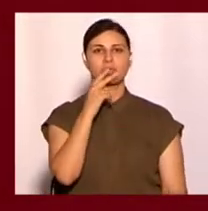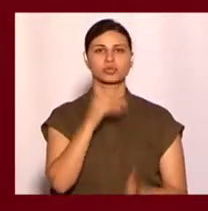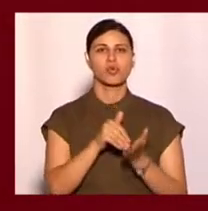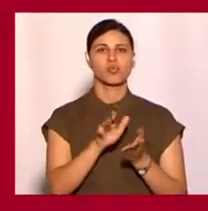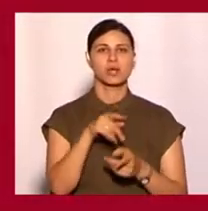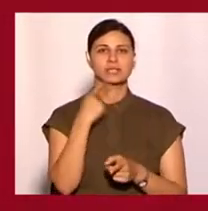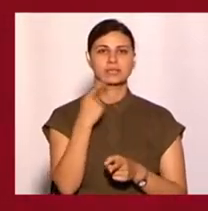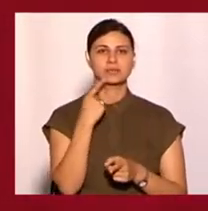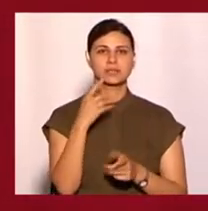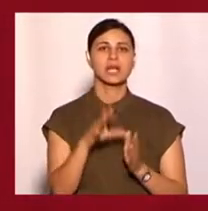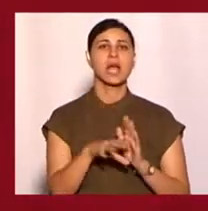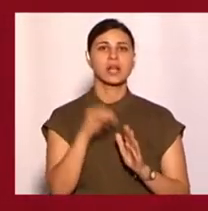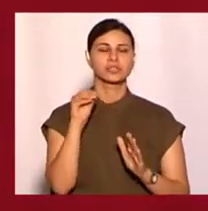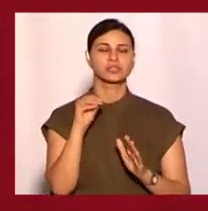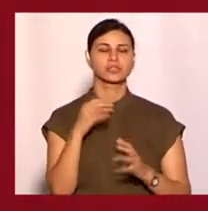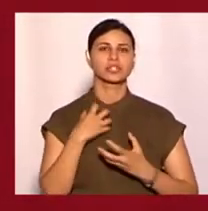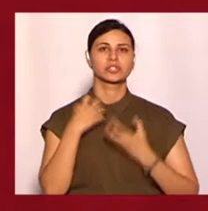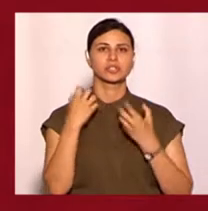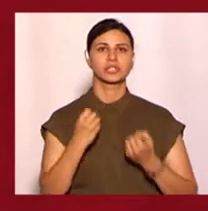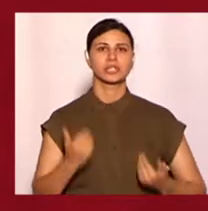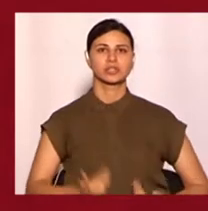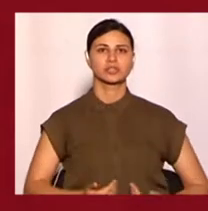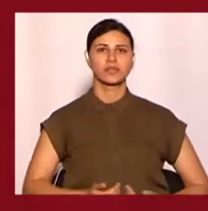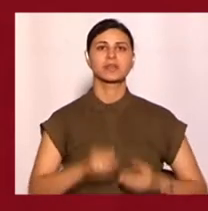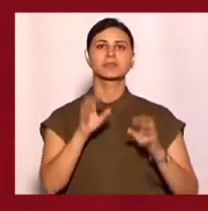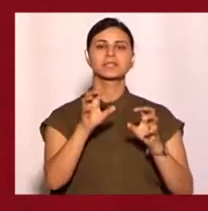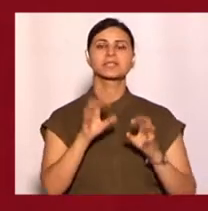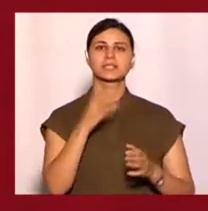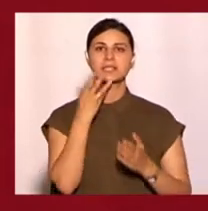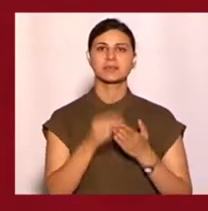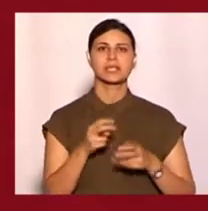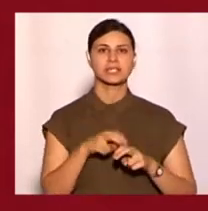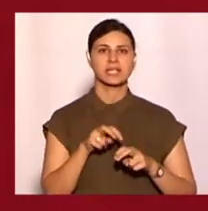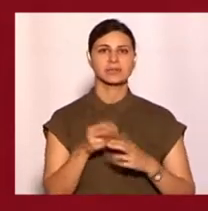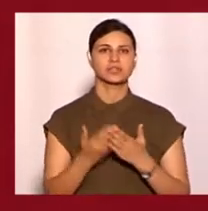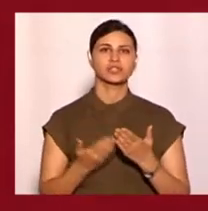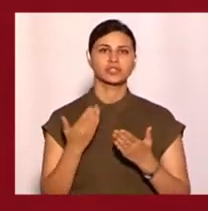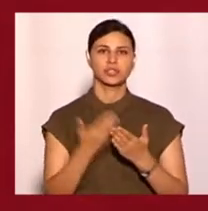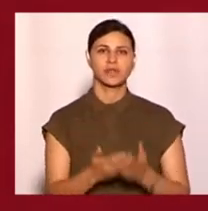თქმით. აირჩიე ჯანსაღი ცხოვრების წესი პირადი ექიმის რჩევით.